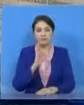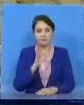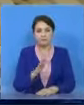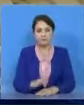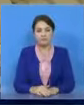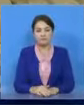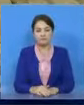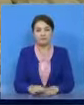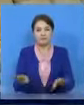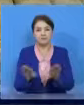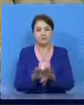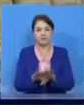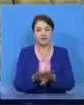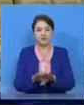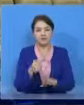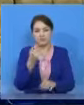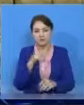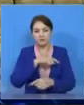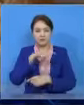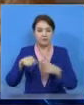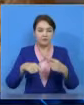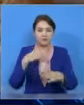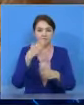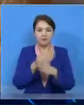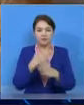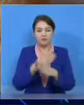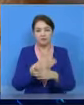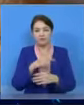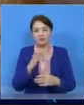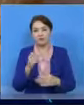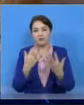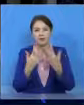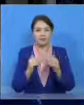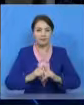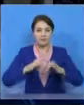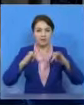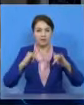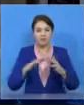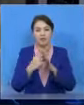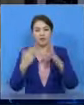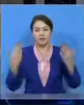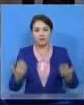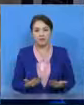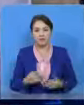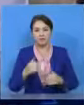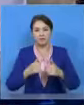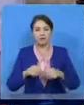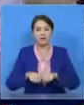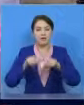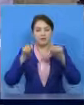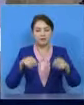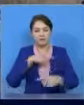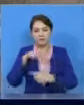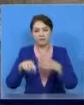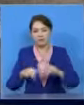қалыпқа келді. Сондай ақ мұнда шағын және орта бизнесті қолға алған кәсіпкерлер саны артып келеді. Ауыл тұрғыны наубайхана ашып, қазір